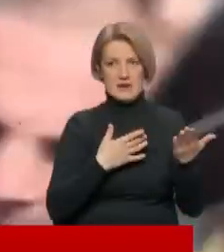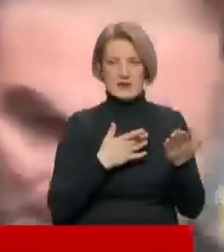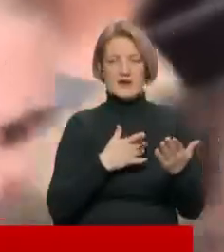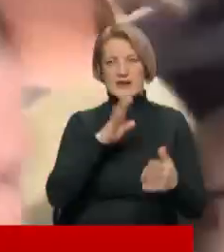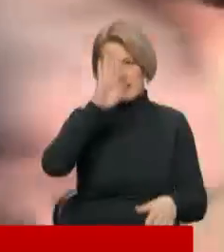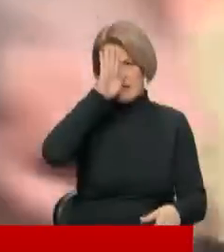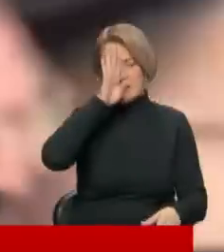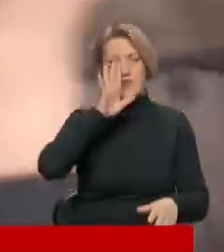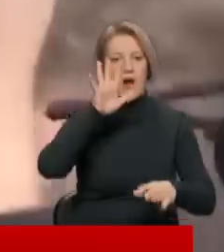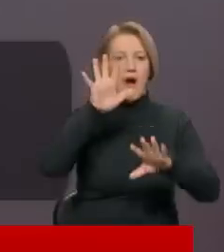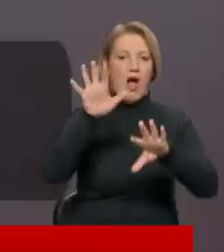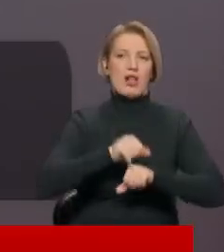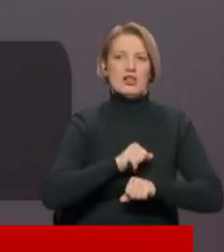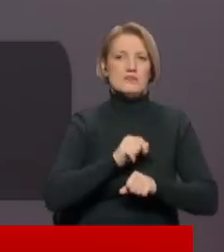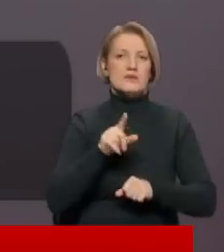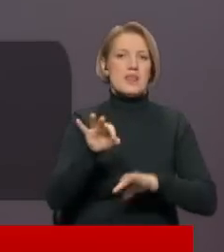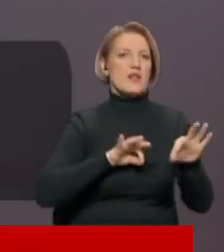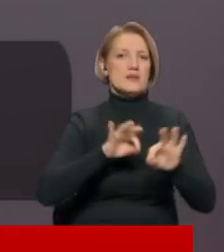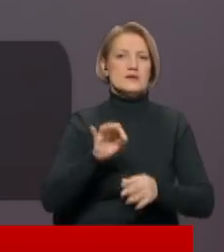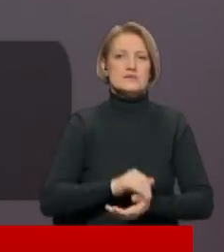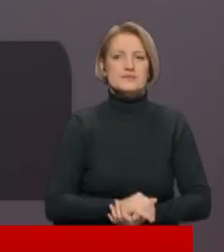İstanbul'a çökme hamlesi